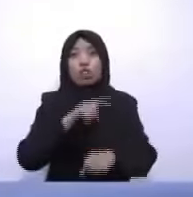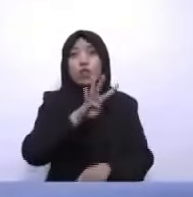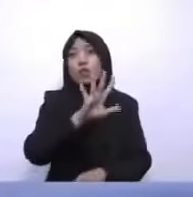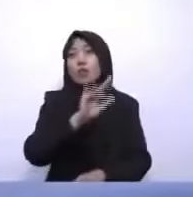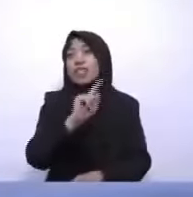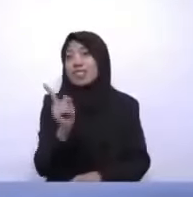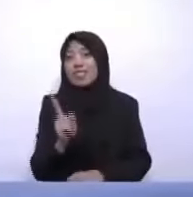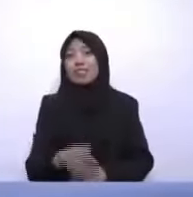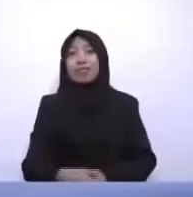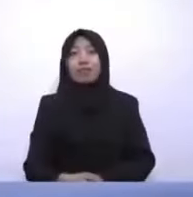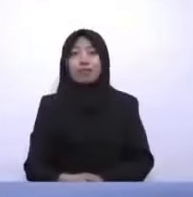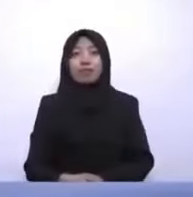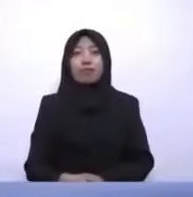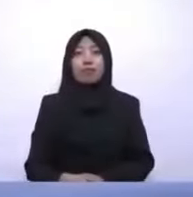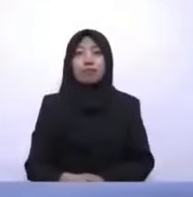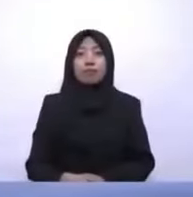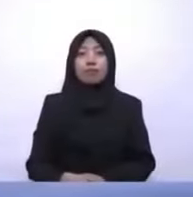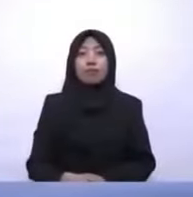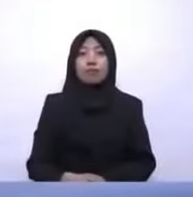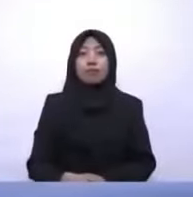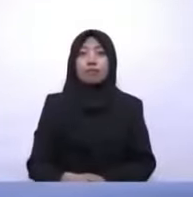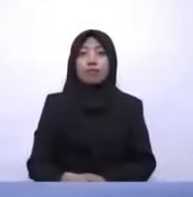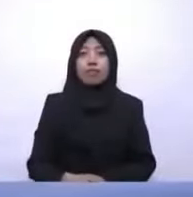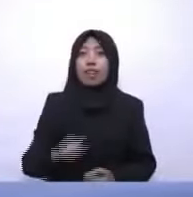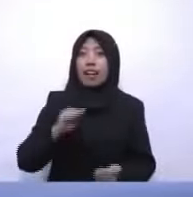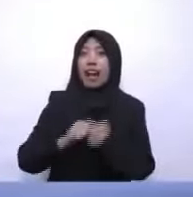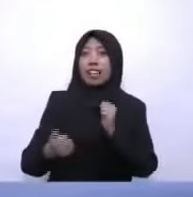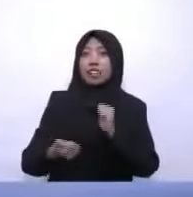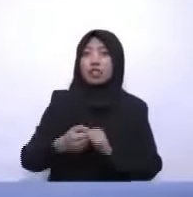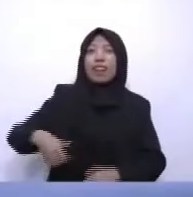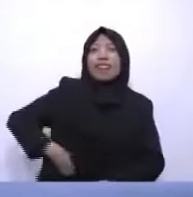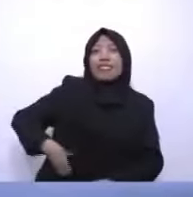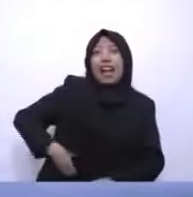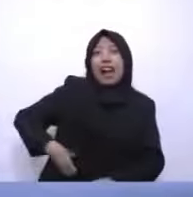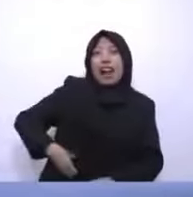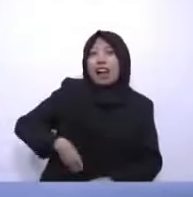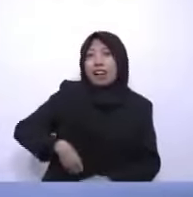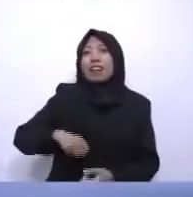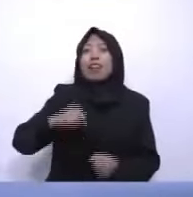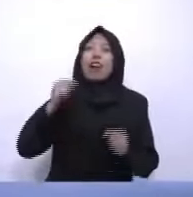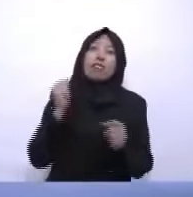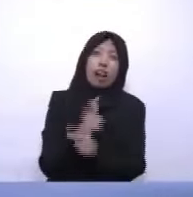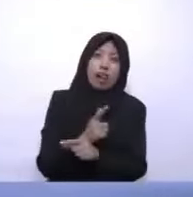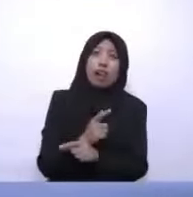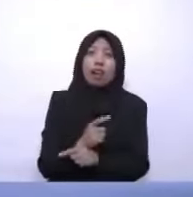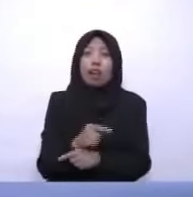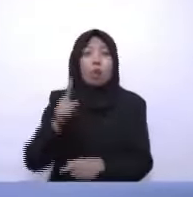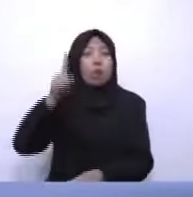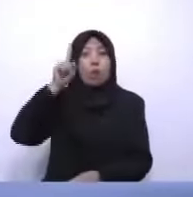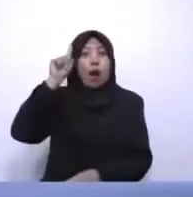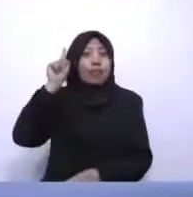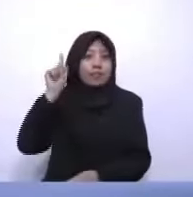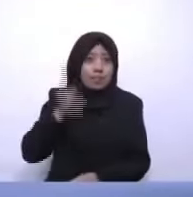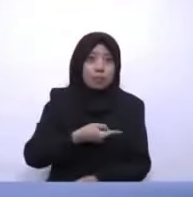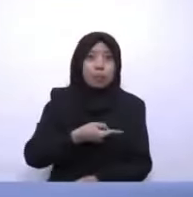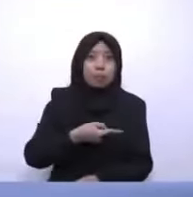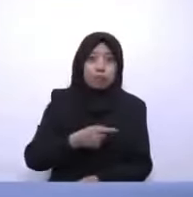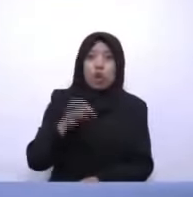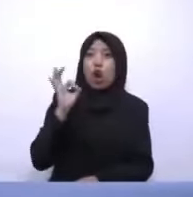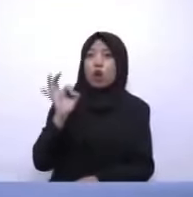45 detik. Silakan. Iya. Tentu kasus gagal ginjal ini wajib ada pengawasan